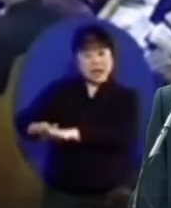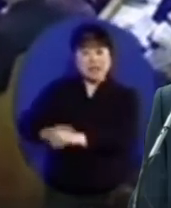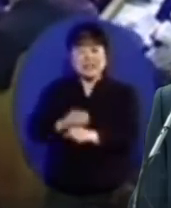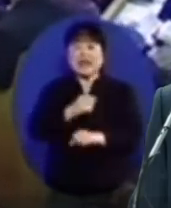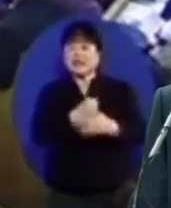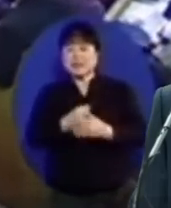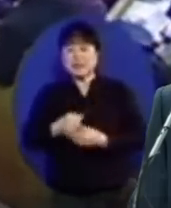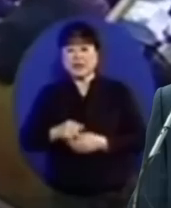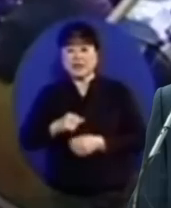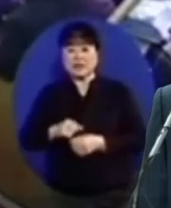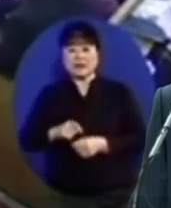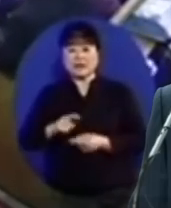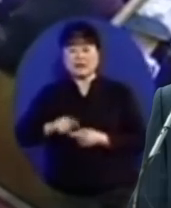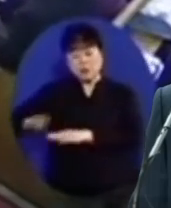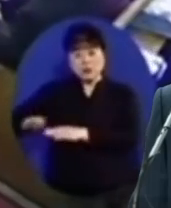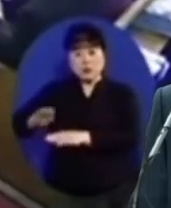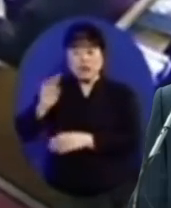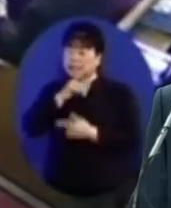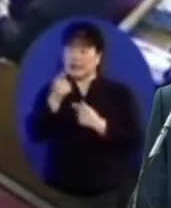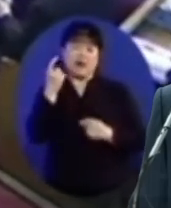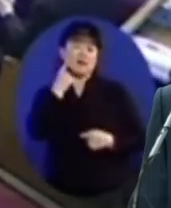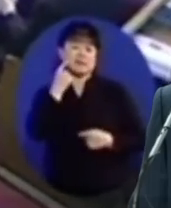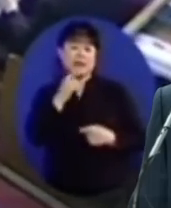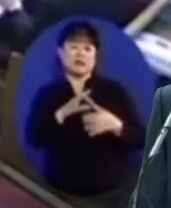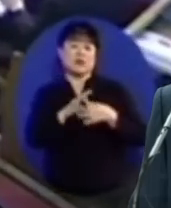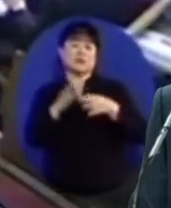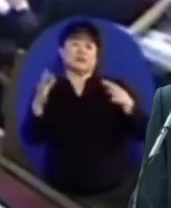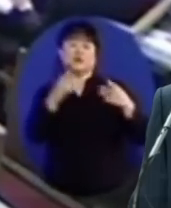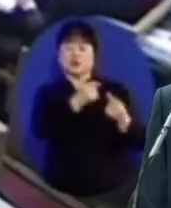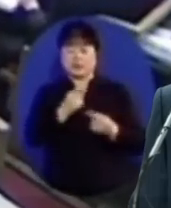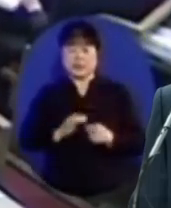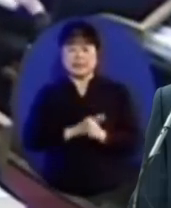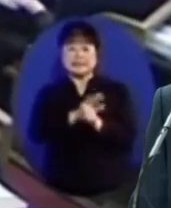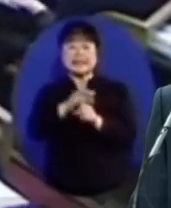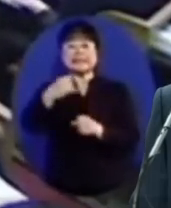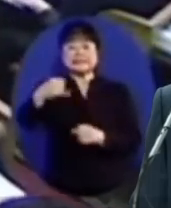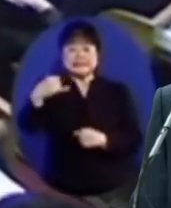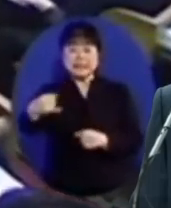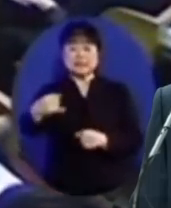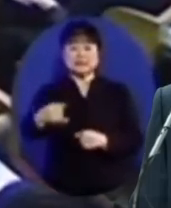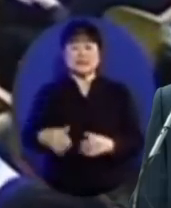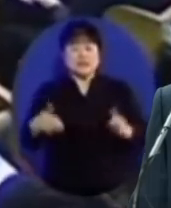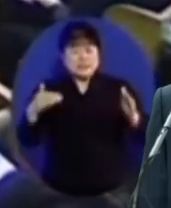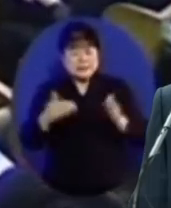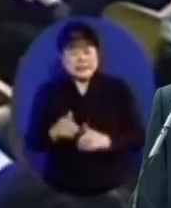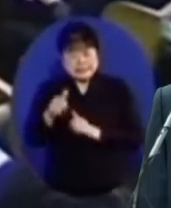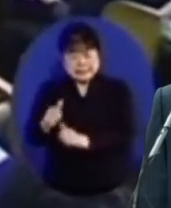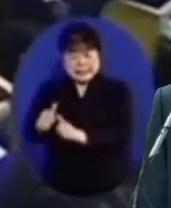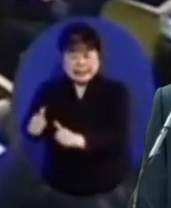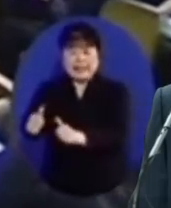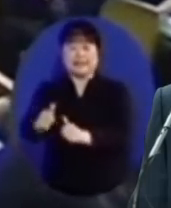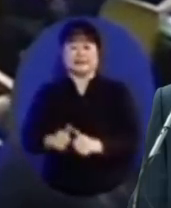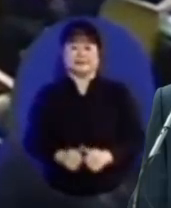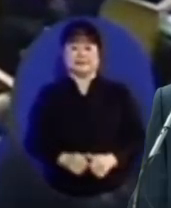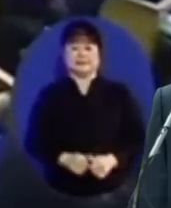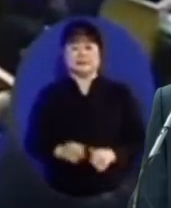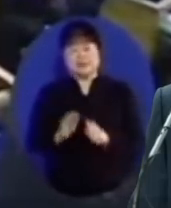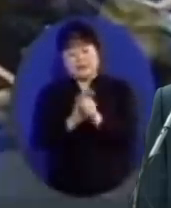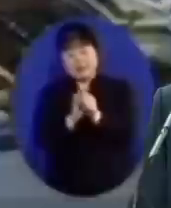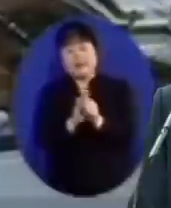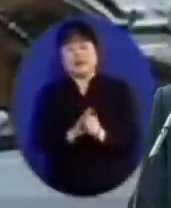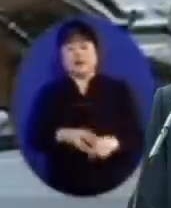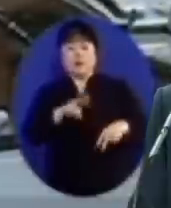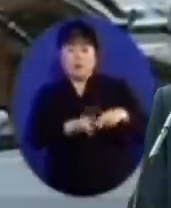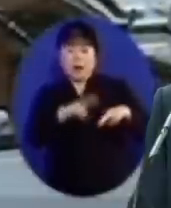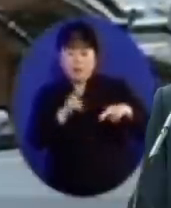사랑하기 때문에. 거짓말입니다. 무관심입니다. 사랑하는 자녀는 끝까지 따라가면서 달래고